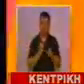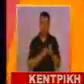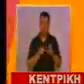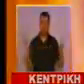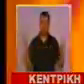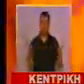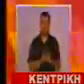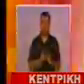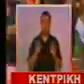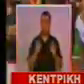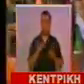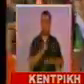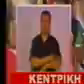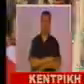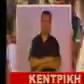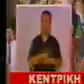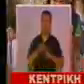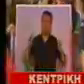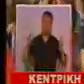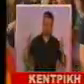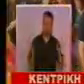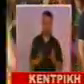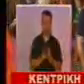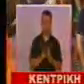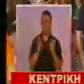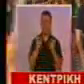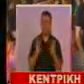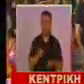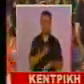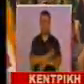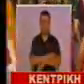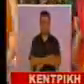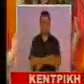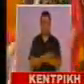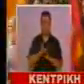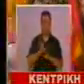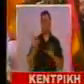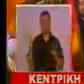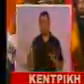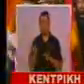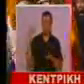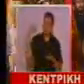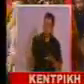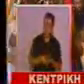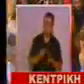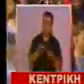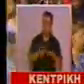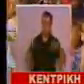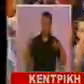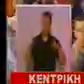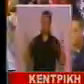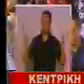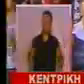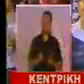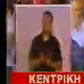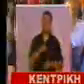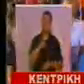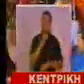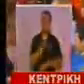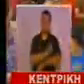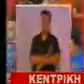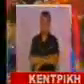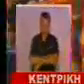εντελώς αποδυναμωμένο. Αν όχι και έξω από τη Βουλή, αλλά έστω αν είναι αποδυναμωμένο μέσα στη Βουλή, να είναι στην κυβέρνηση για να